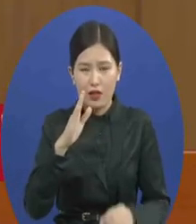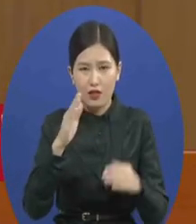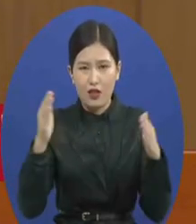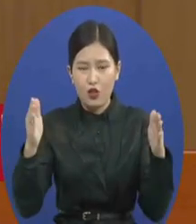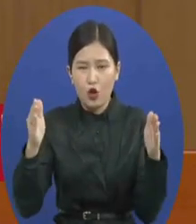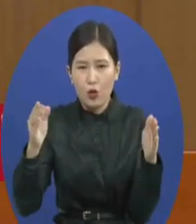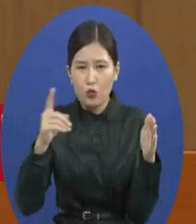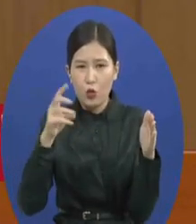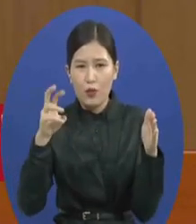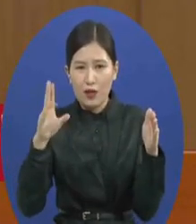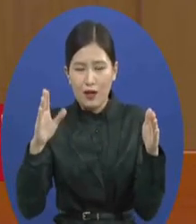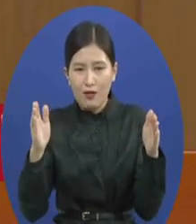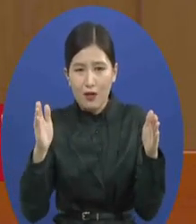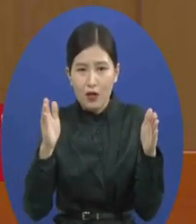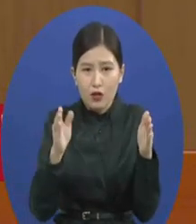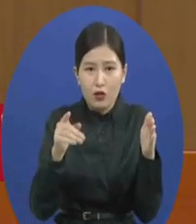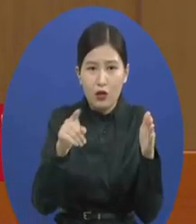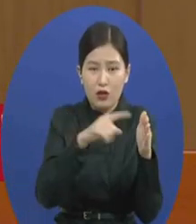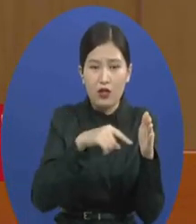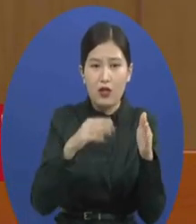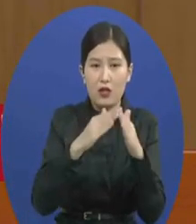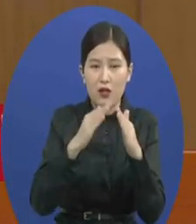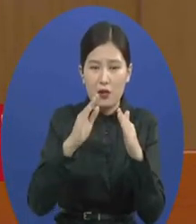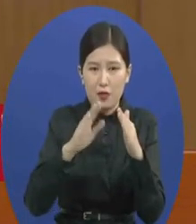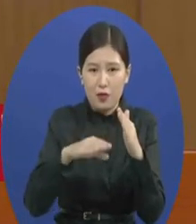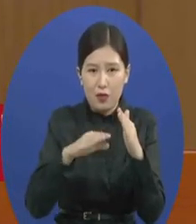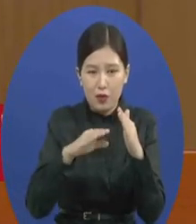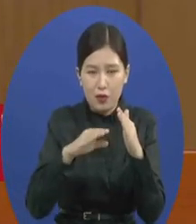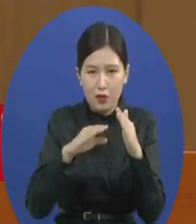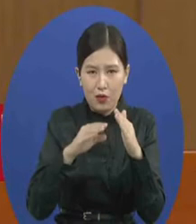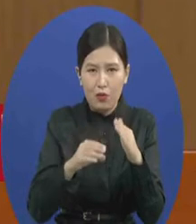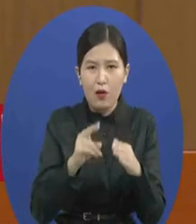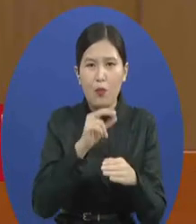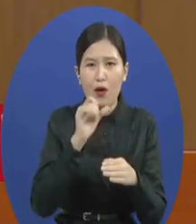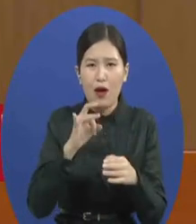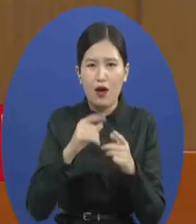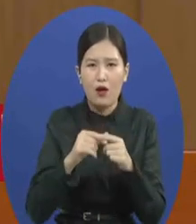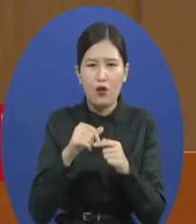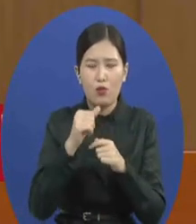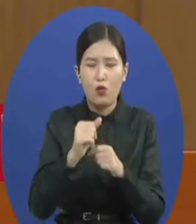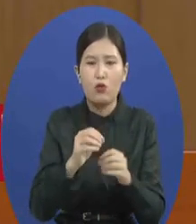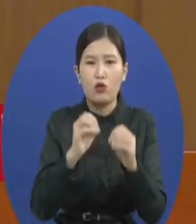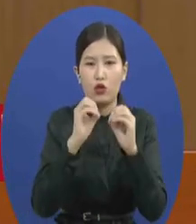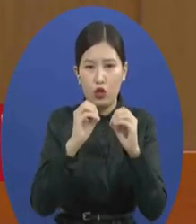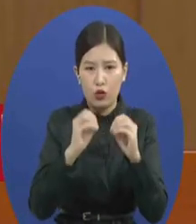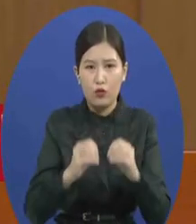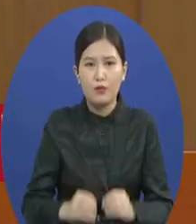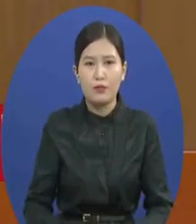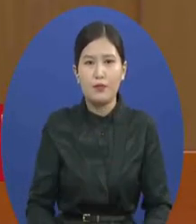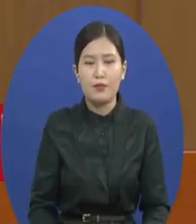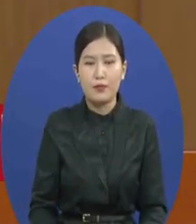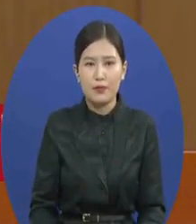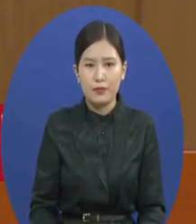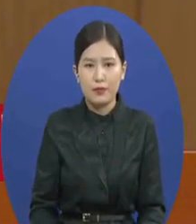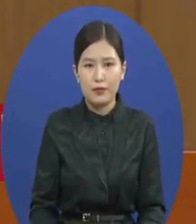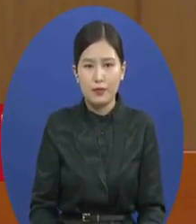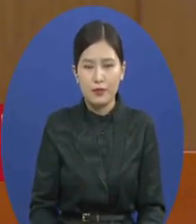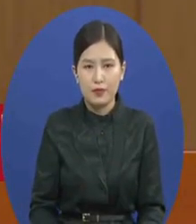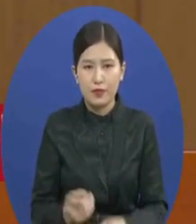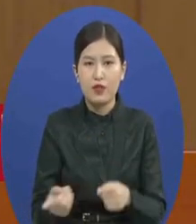иргэдийн дулааны үнийг тэглэж байна. Дулааны үнийг. За дээр